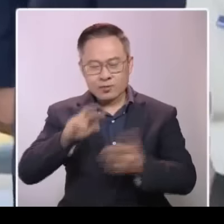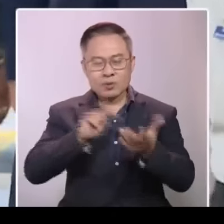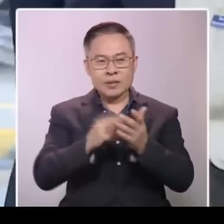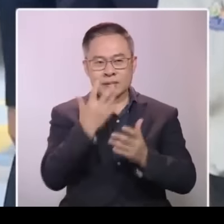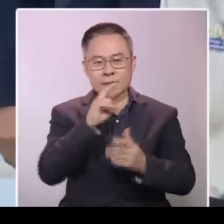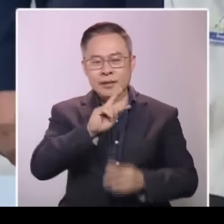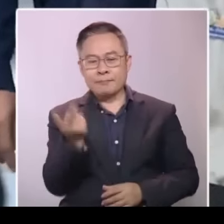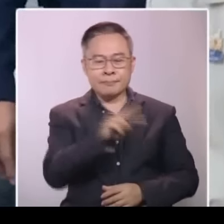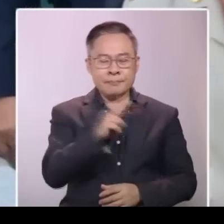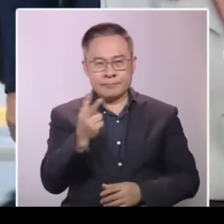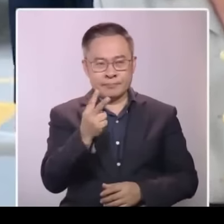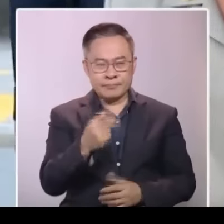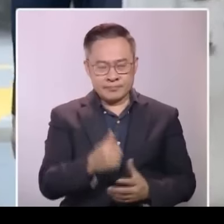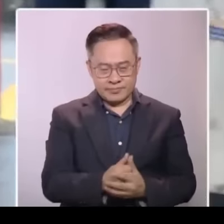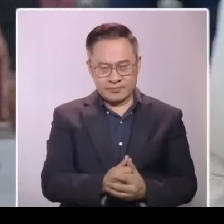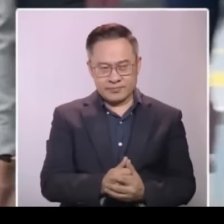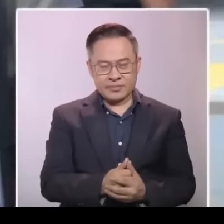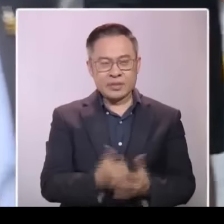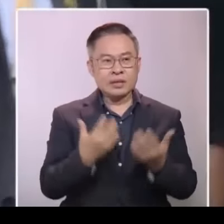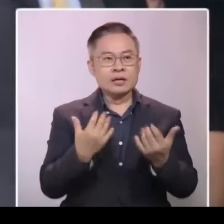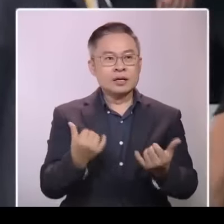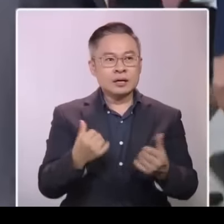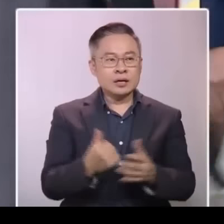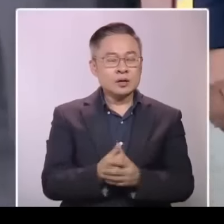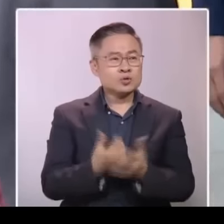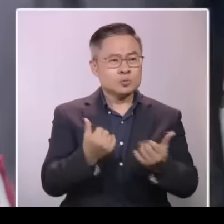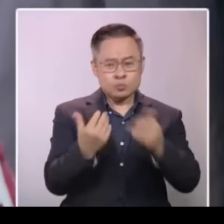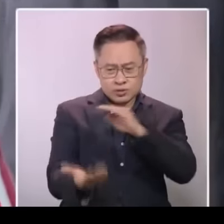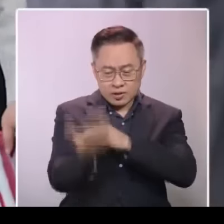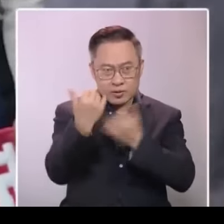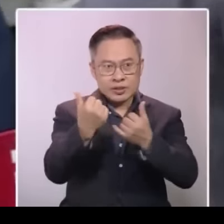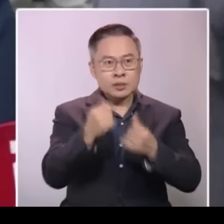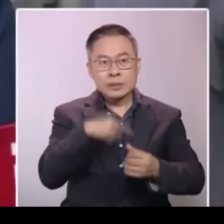ไปร่วมน ะ กับท่านนายกรัฐมนตรีคุณแพทองธารเนี่ย